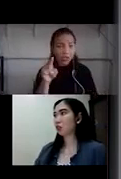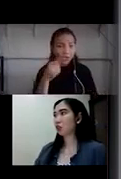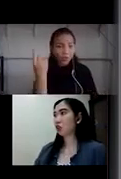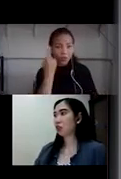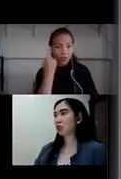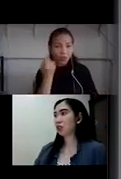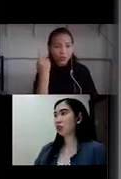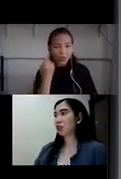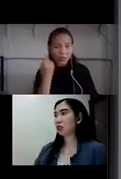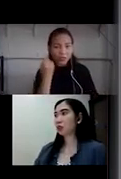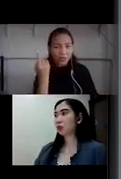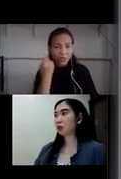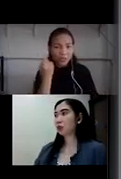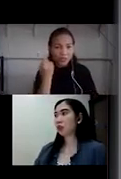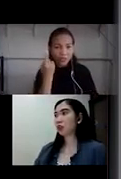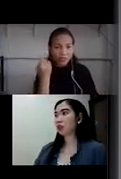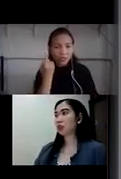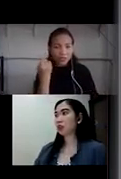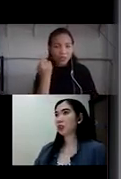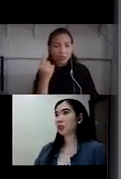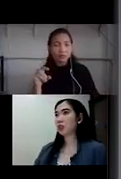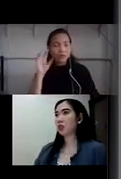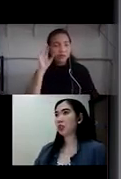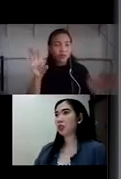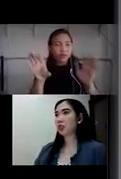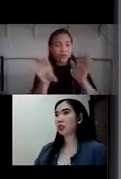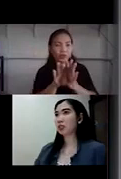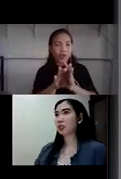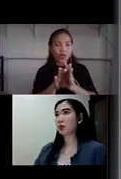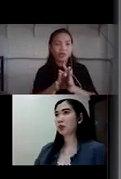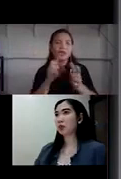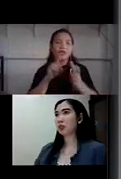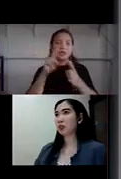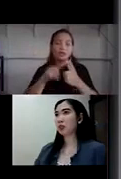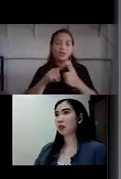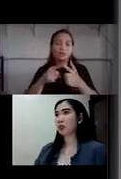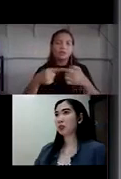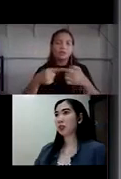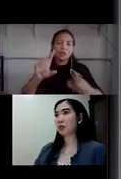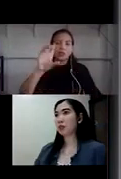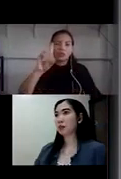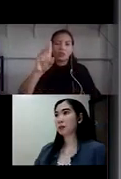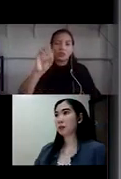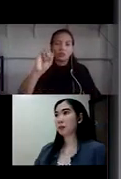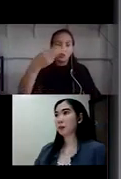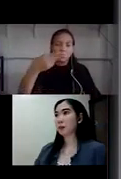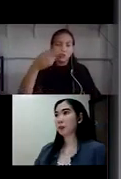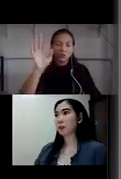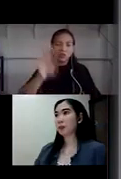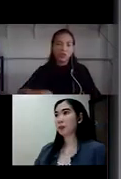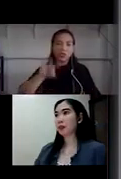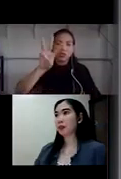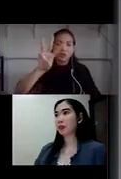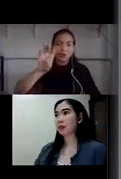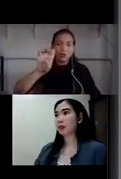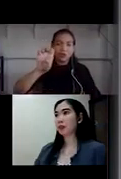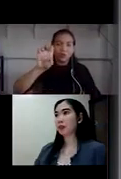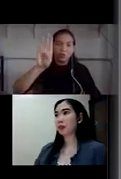picture ko, then punta ko dito sa DOH web. Yan.